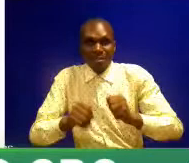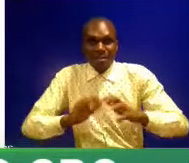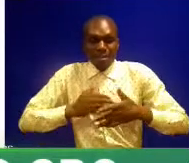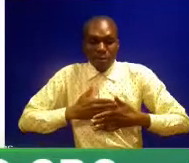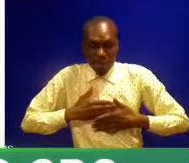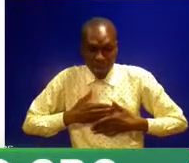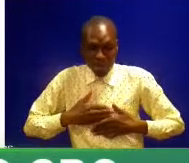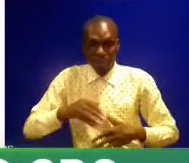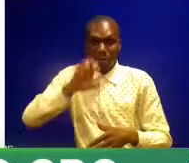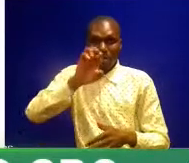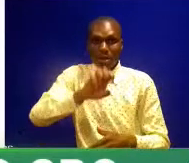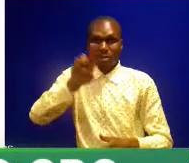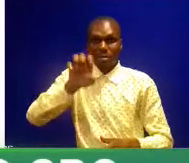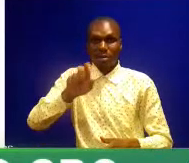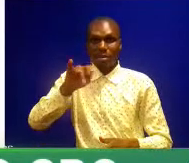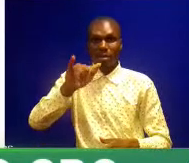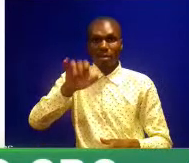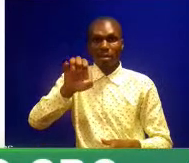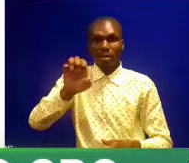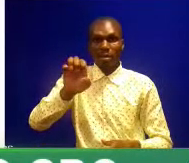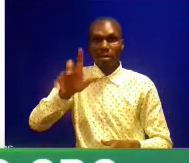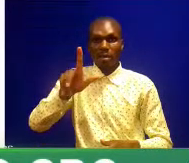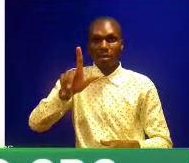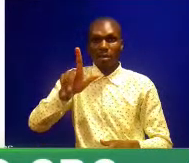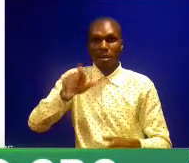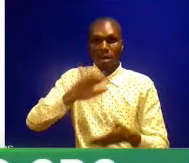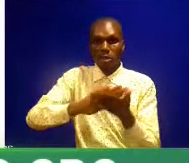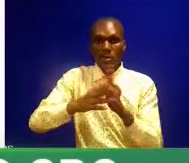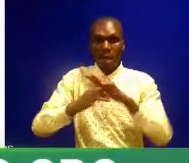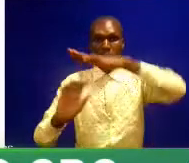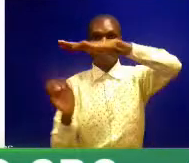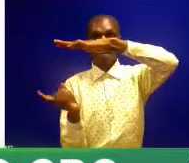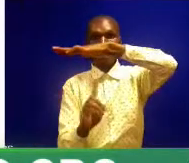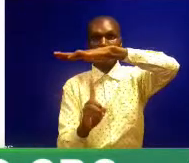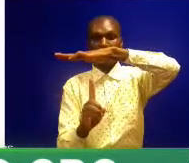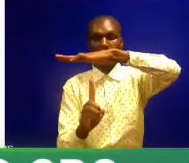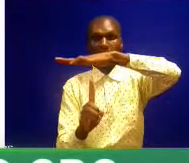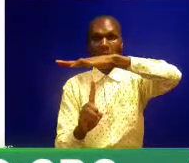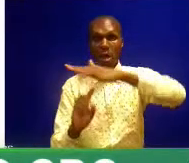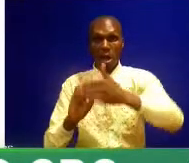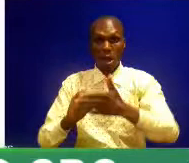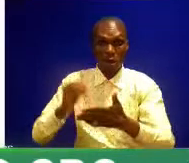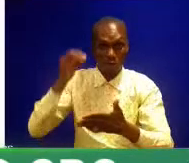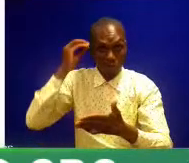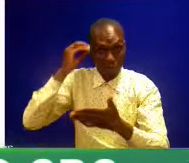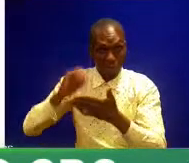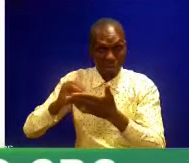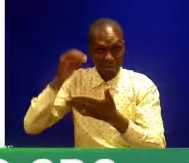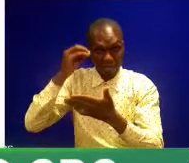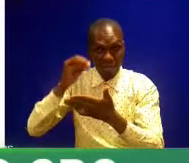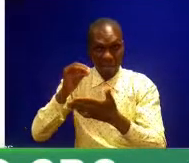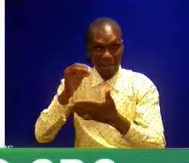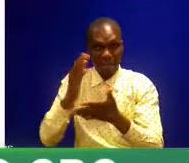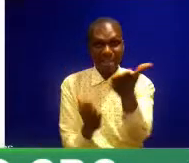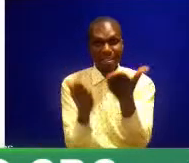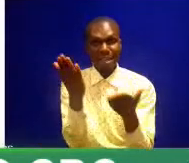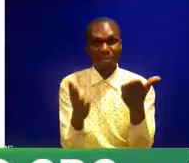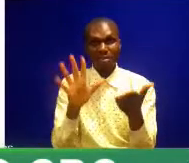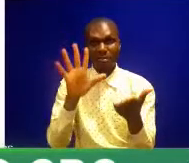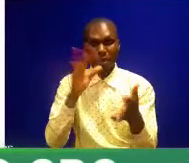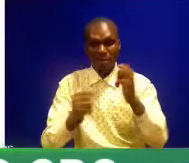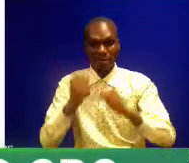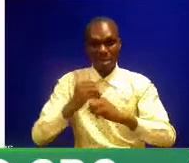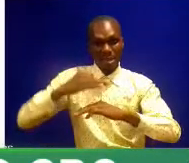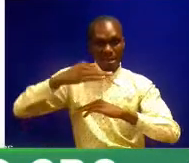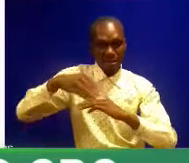Ezekiel Machogu maga yogo chorwa na vaigo koba umuwaziri we chisemi asoba koleli we miaka etano erebosio